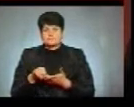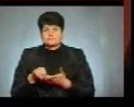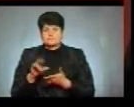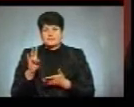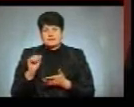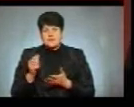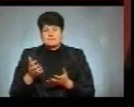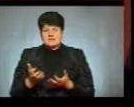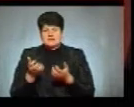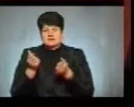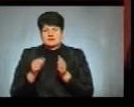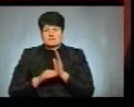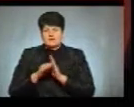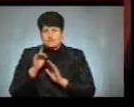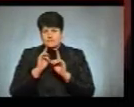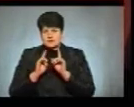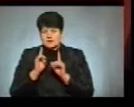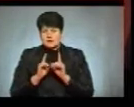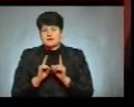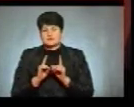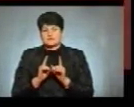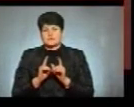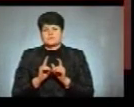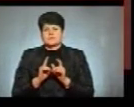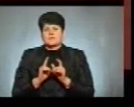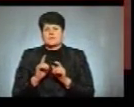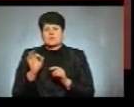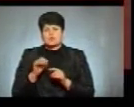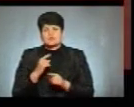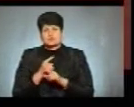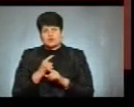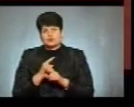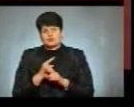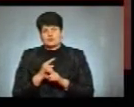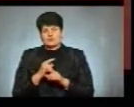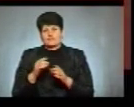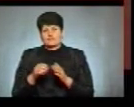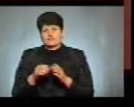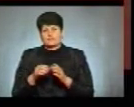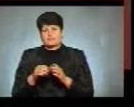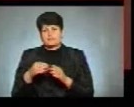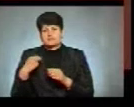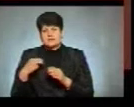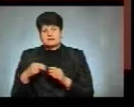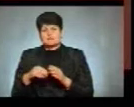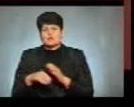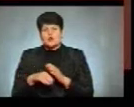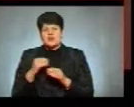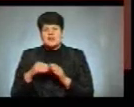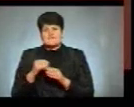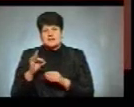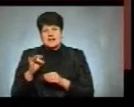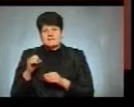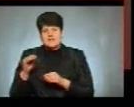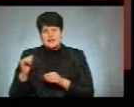на підтримувати Верховній Раді прийняття закону про імпічмент президента, про референдум, зміни закон про референдум, про